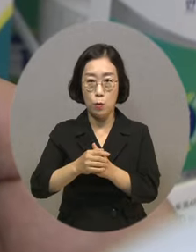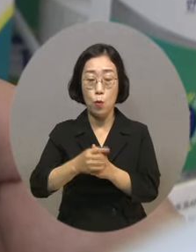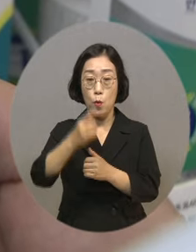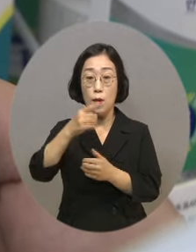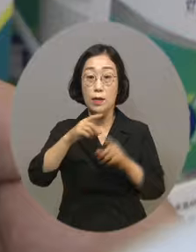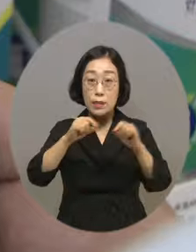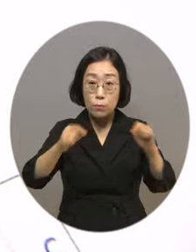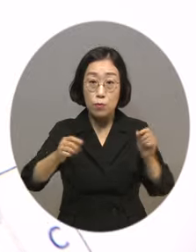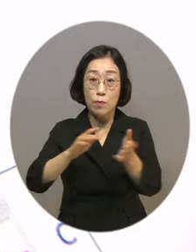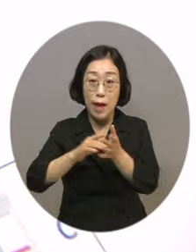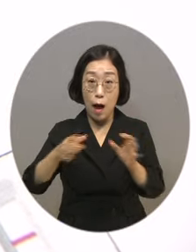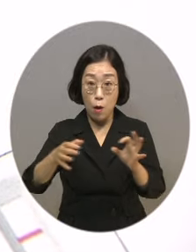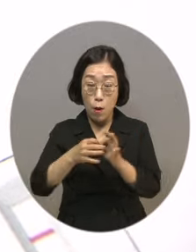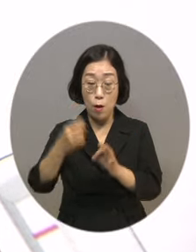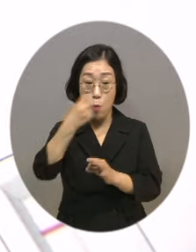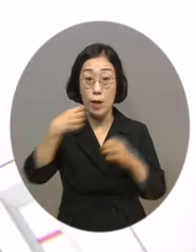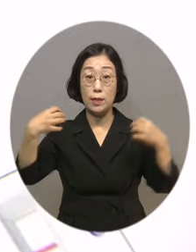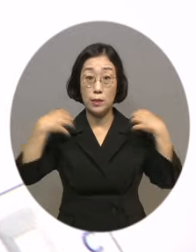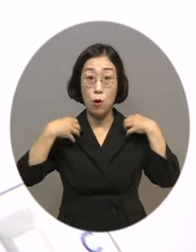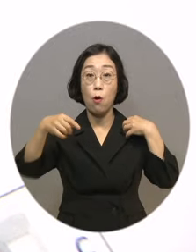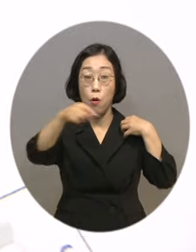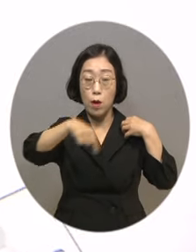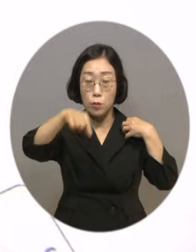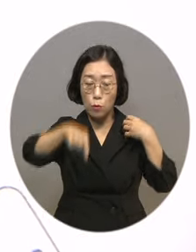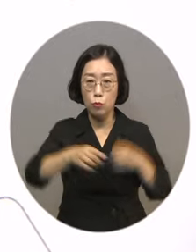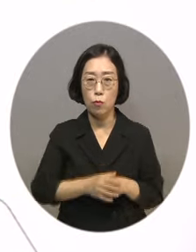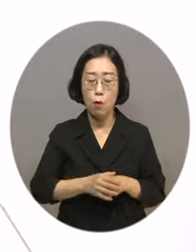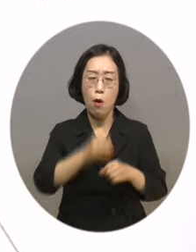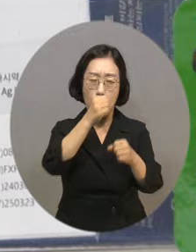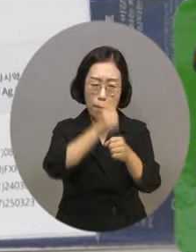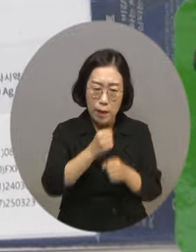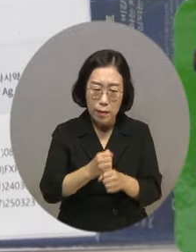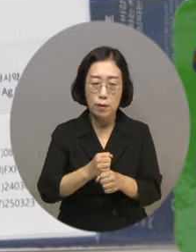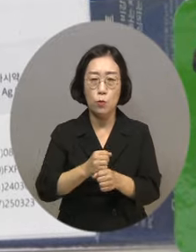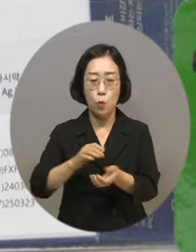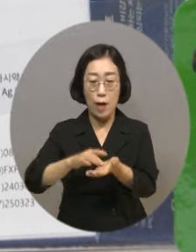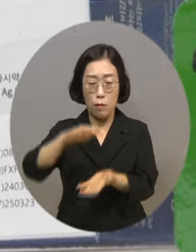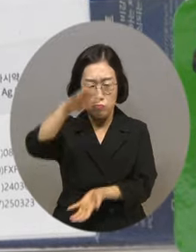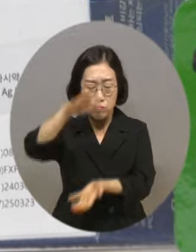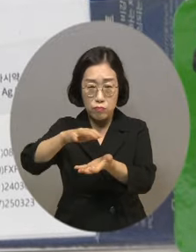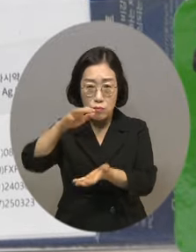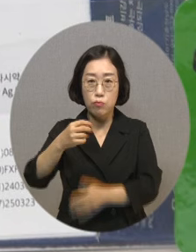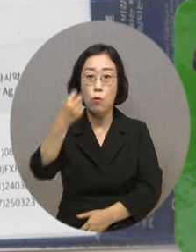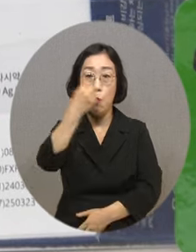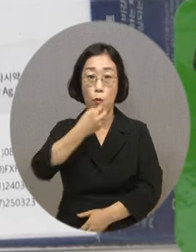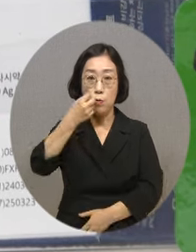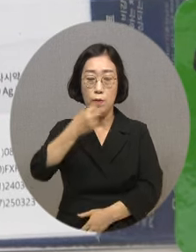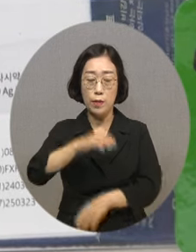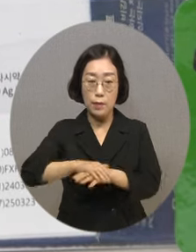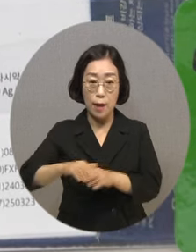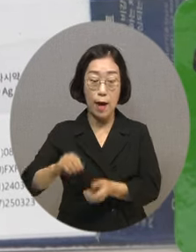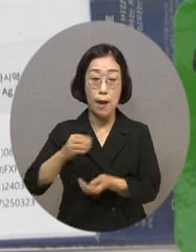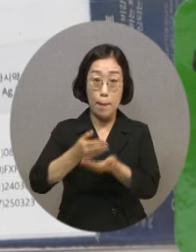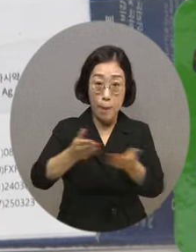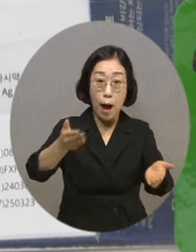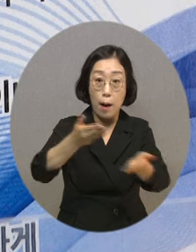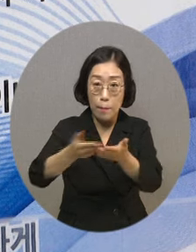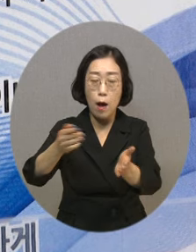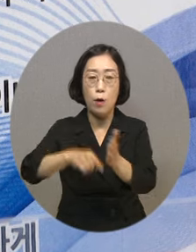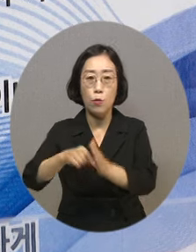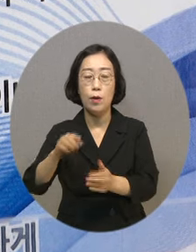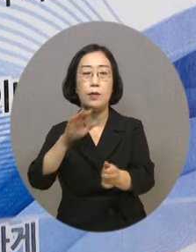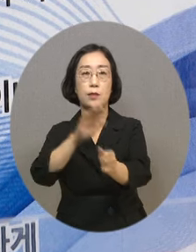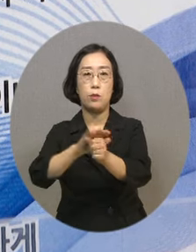코로나19 자가검사키트 생산과 유통 등 수급 상황을 점검하고 원활하게 공급할 수 있도록 지원할